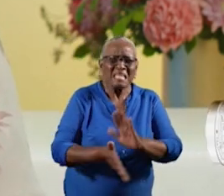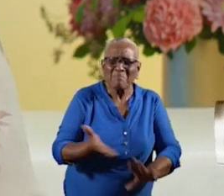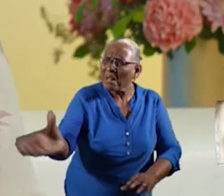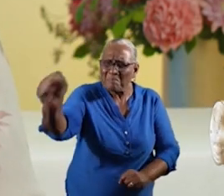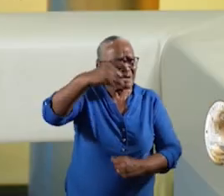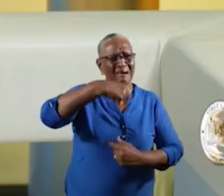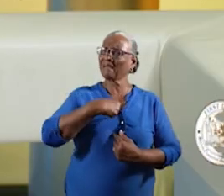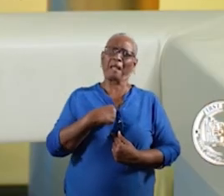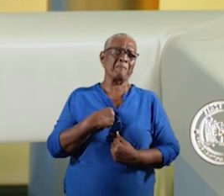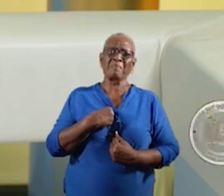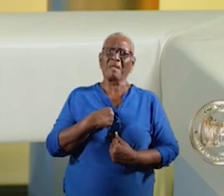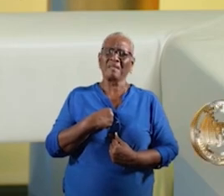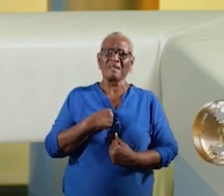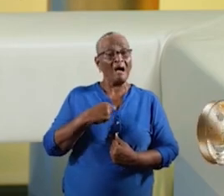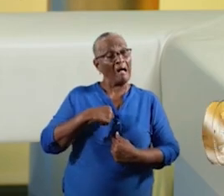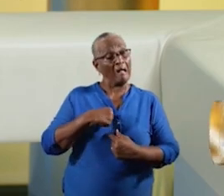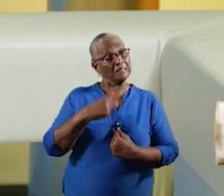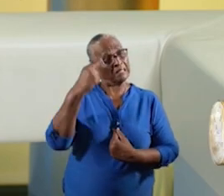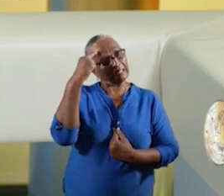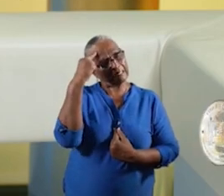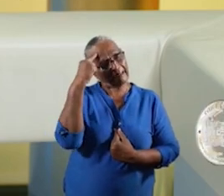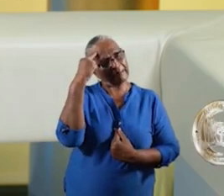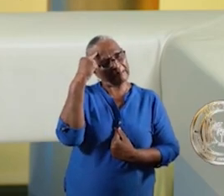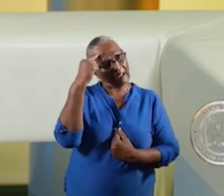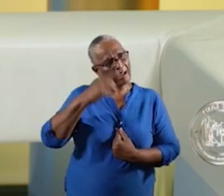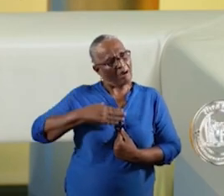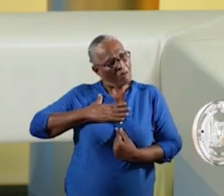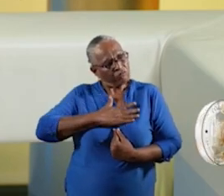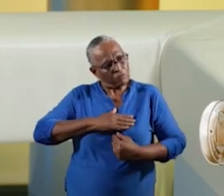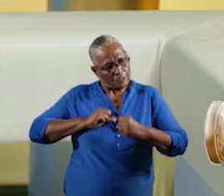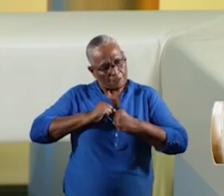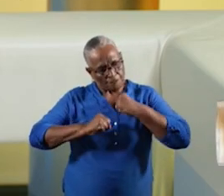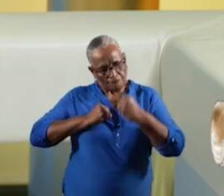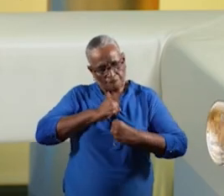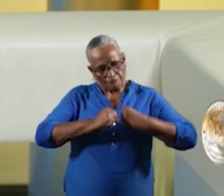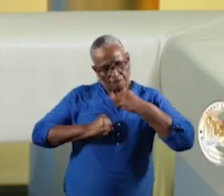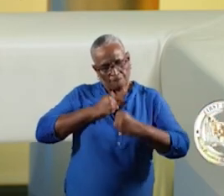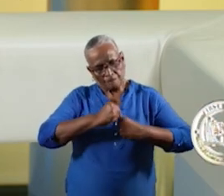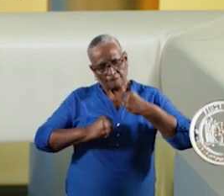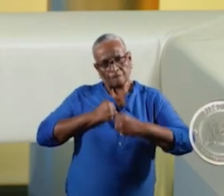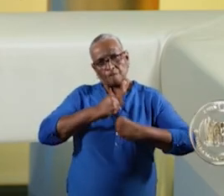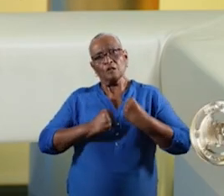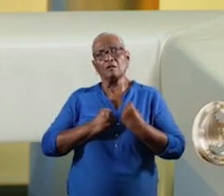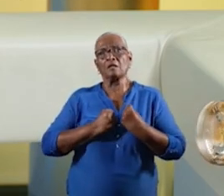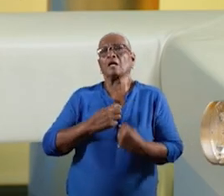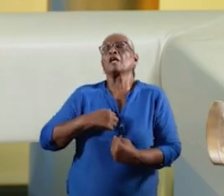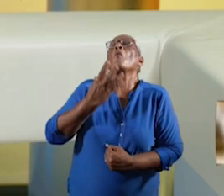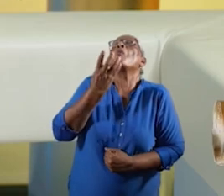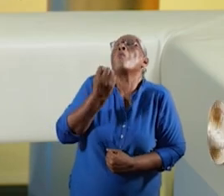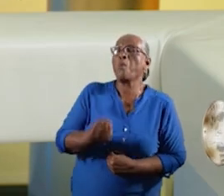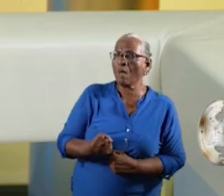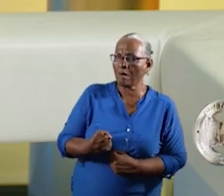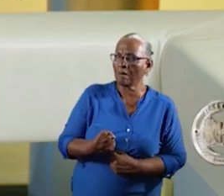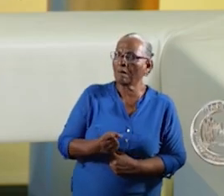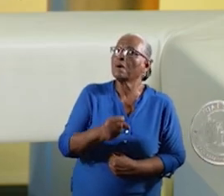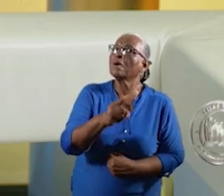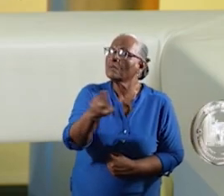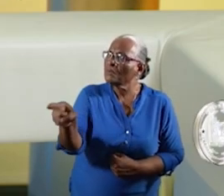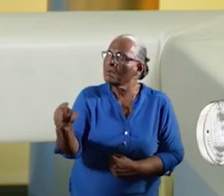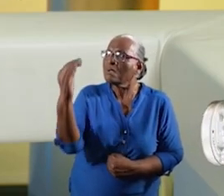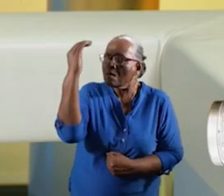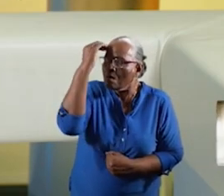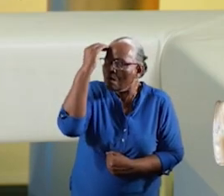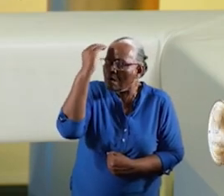je begrijpt. Als je ooit met deze gedachten en gevoelens hebt geworsteld, wil ik dat je weet dat